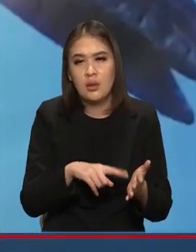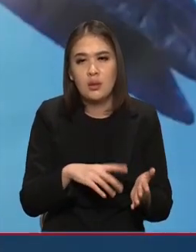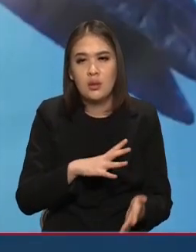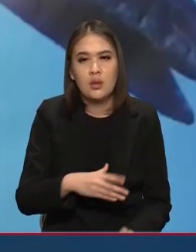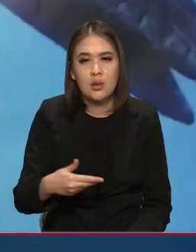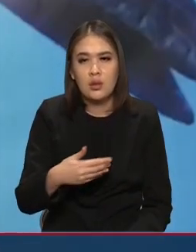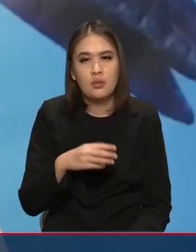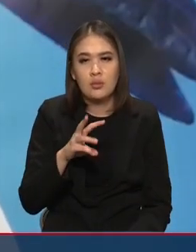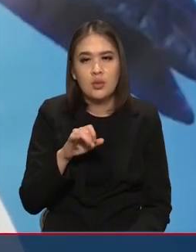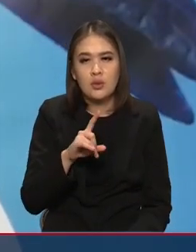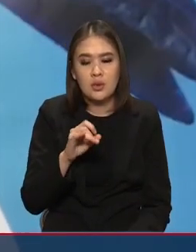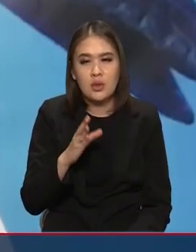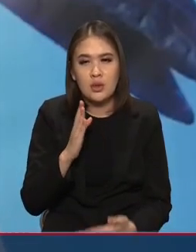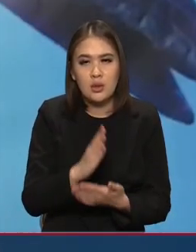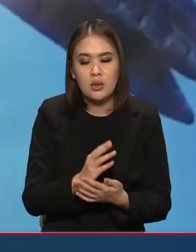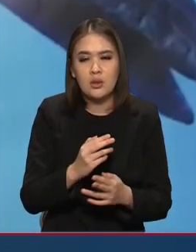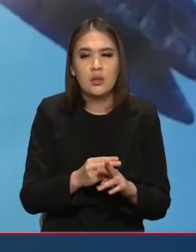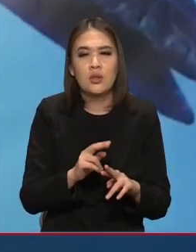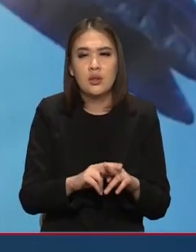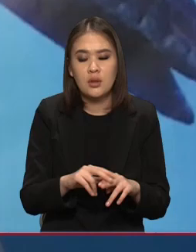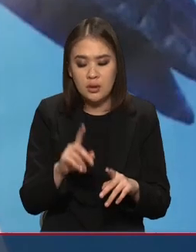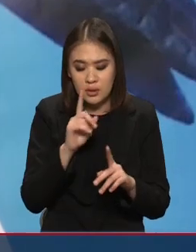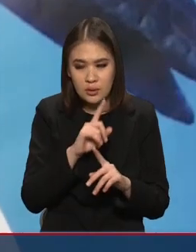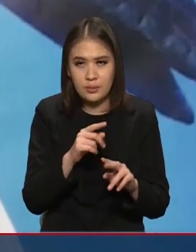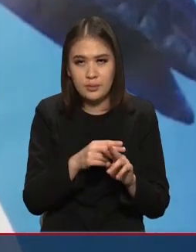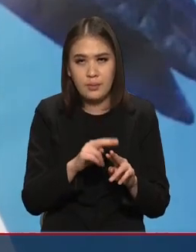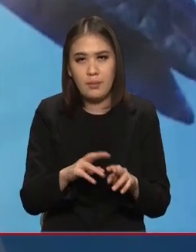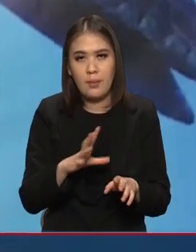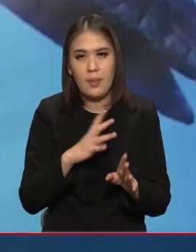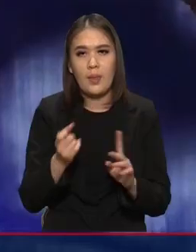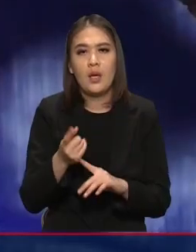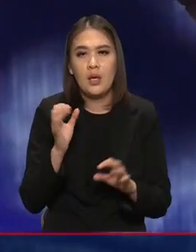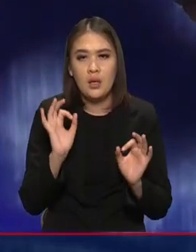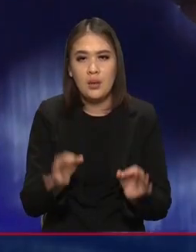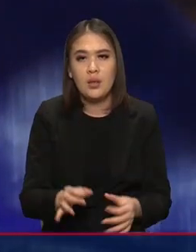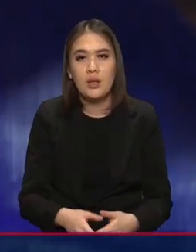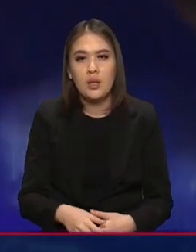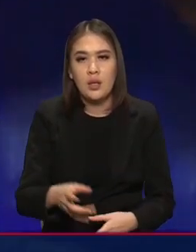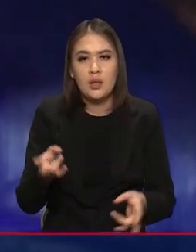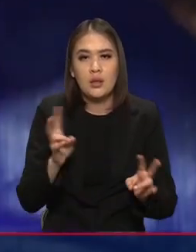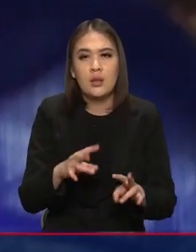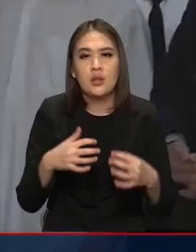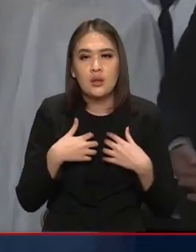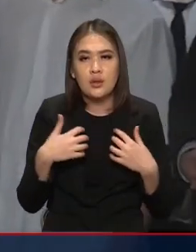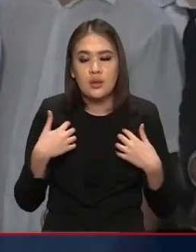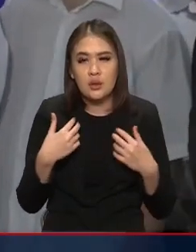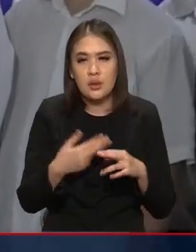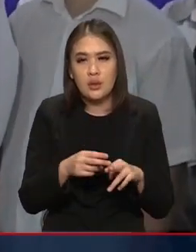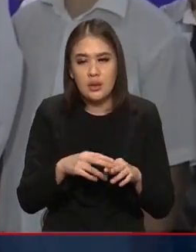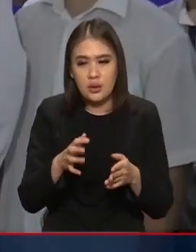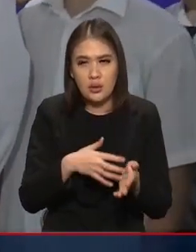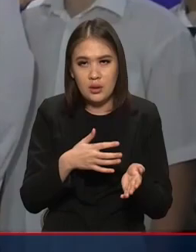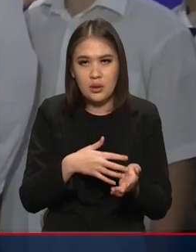нашем музее действительно есть такой уникальный экспонат. Оказалось, правда. Останки животного археологи раскапывали